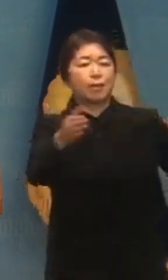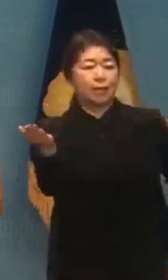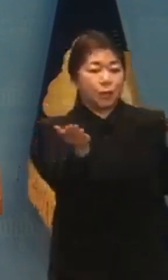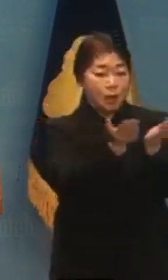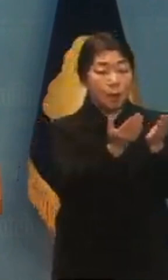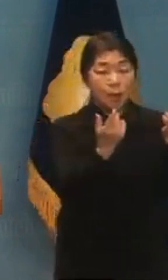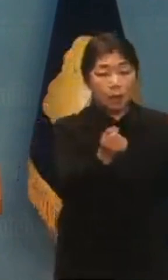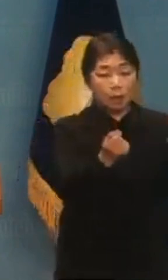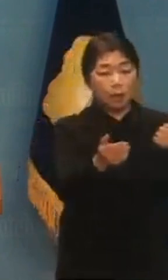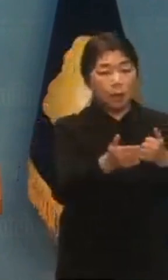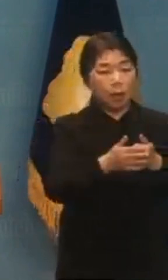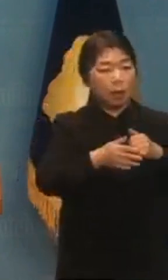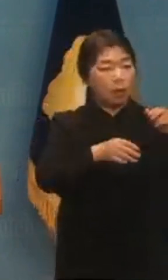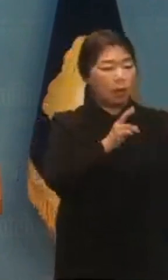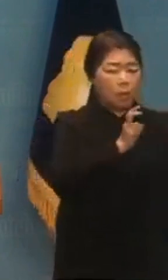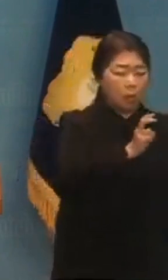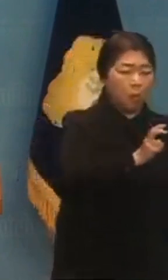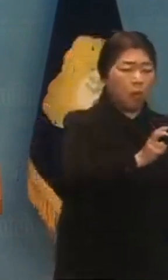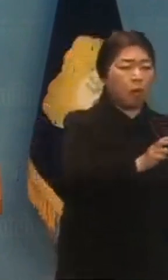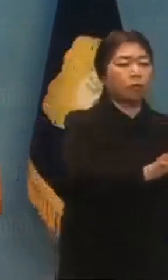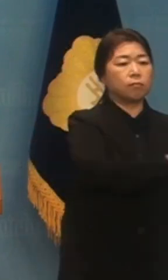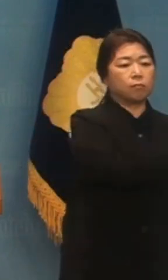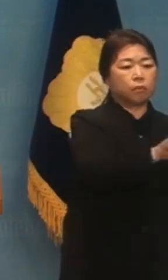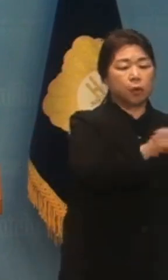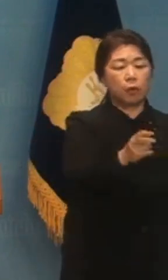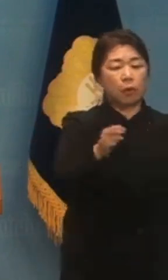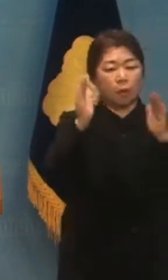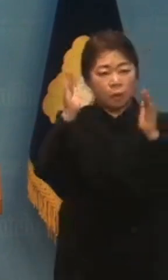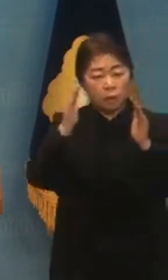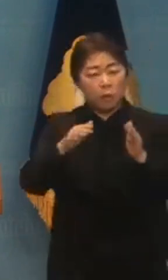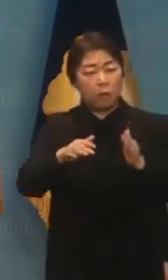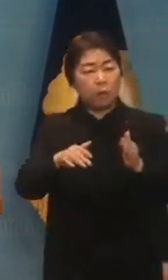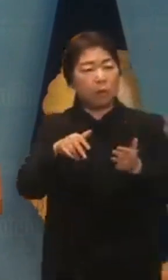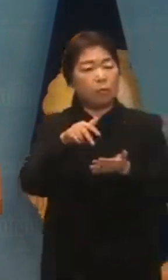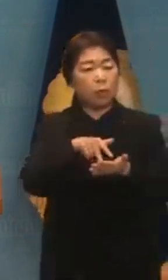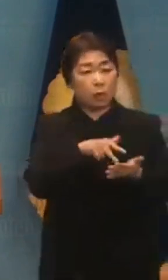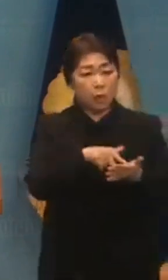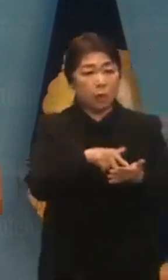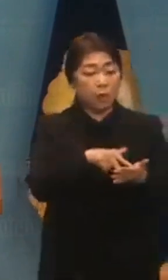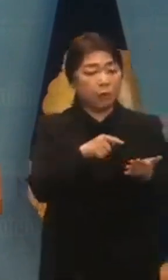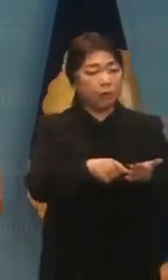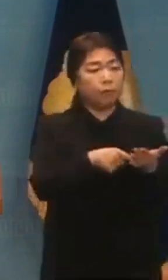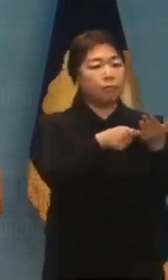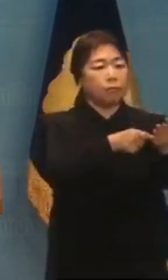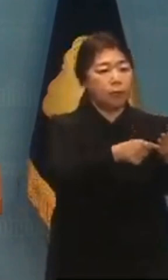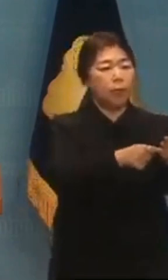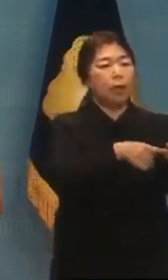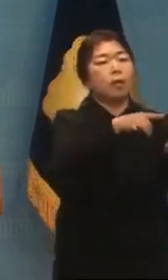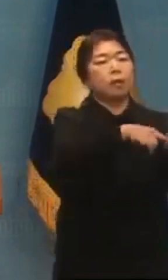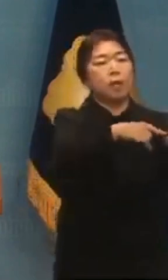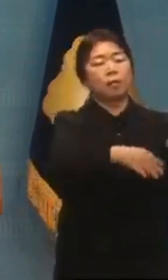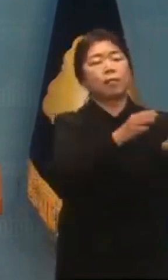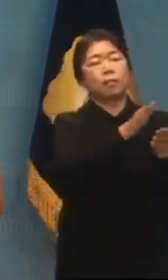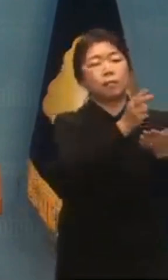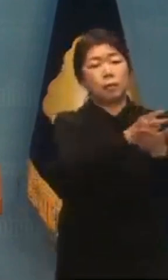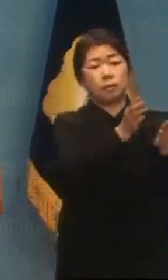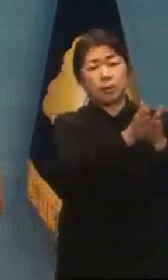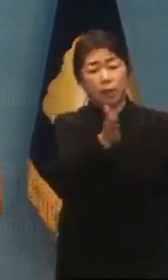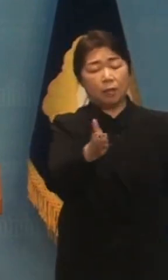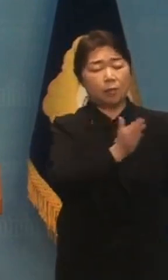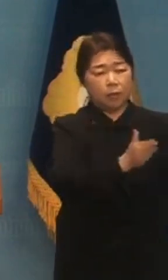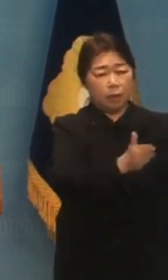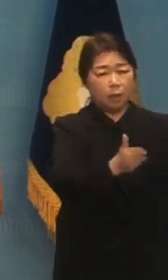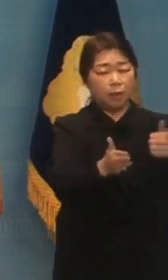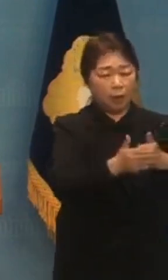학계의 건의로 도입이 논의됐고 소득이 있는 곳에 과세한다는 조세 기본 원칙을 따른 것입니다.